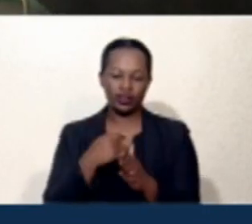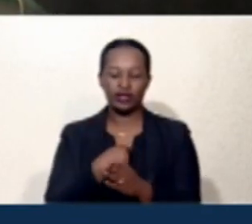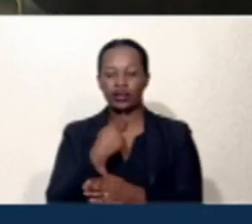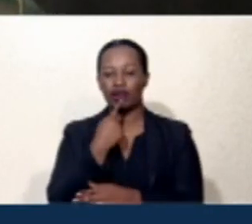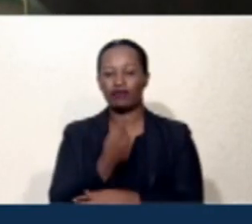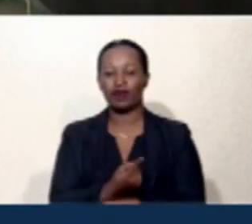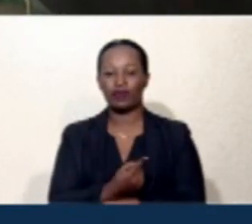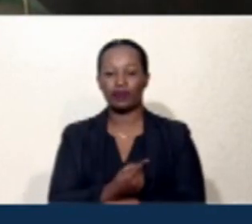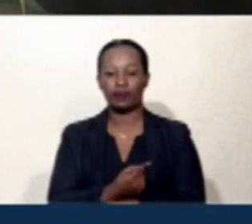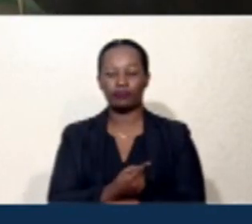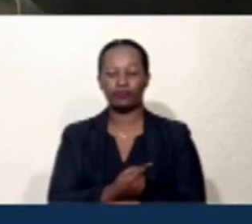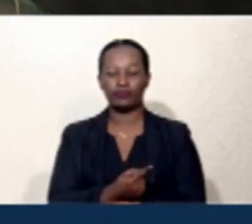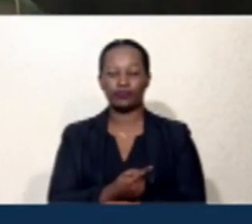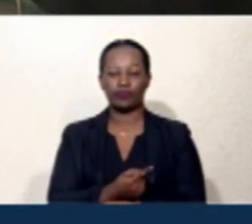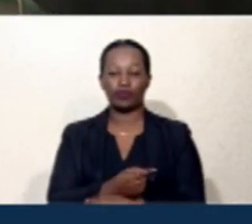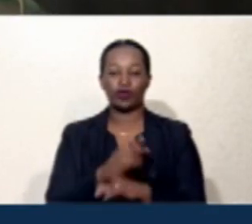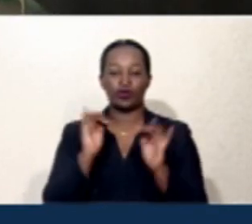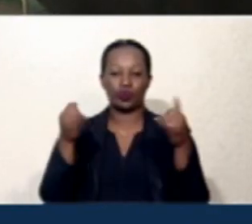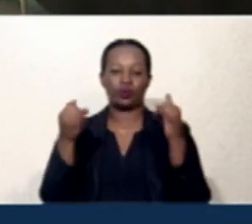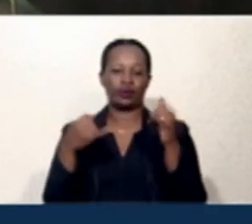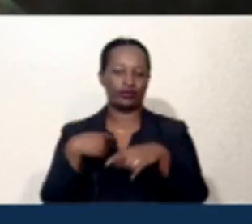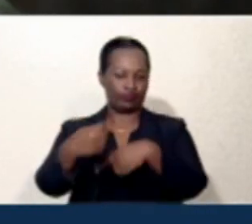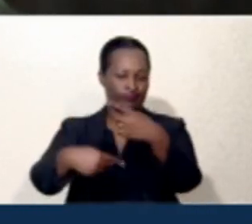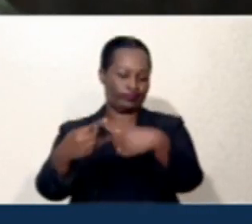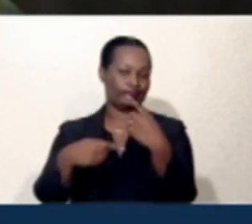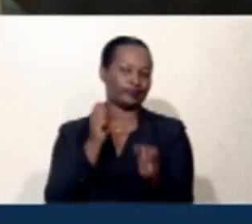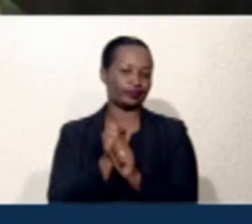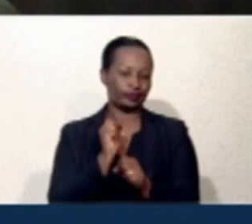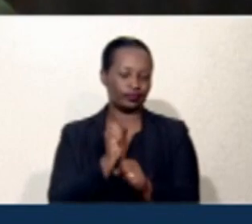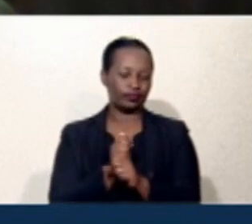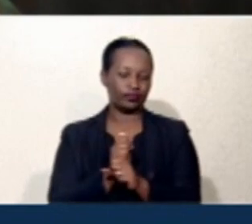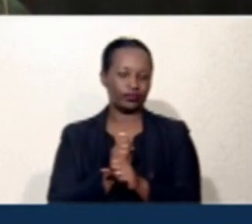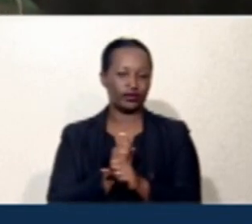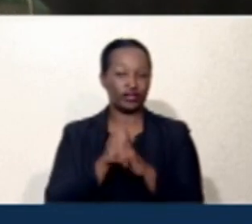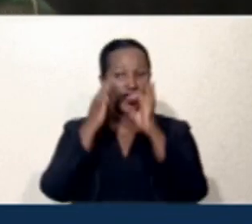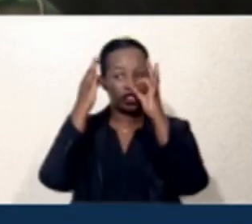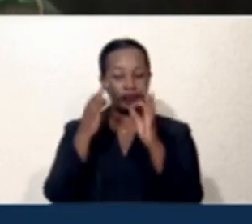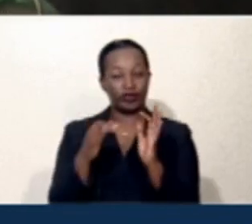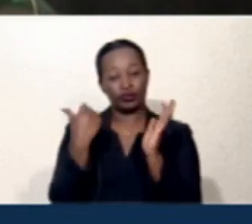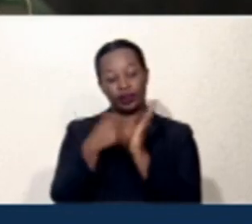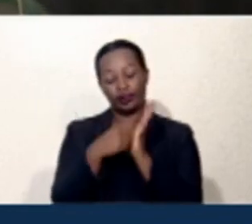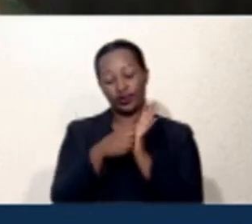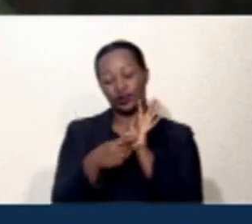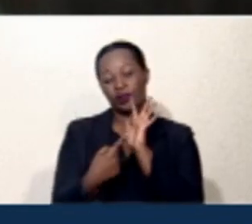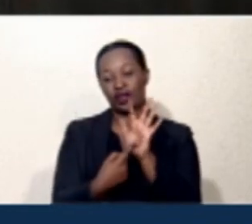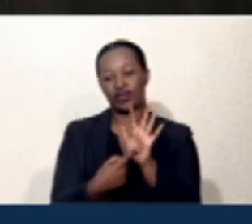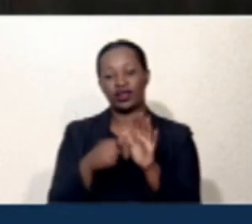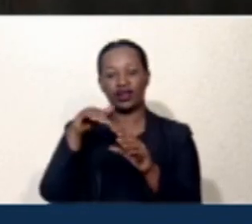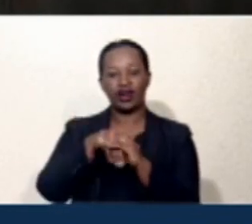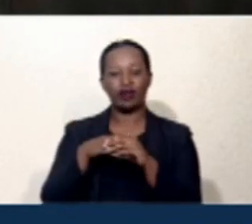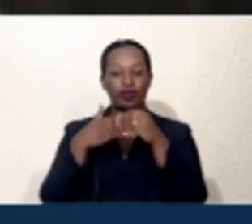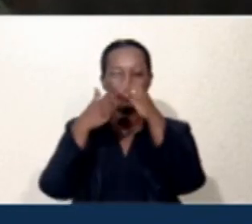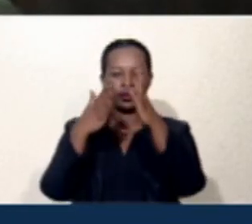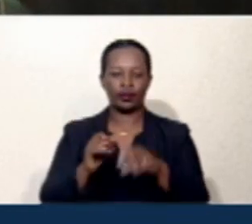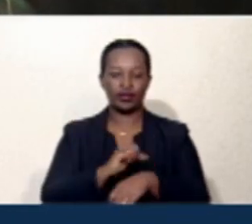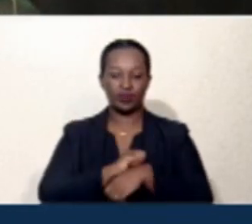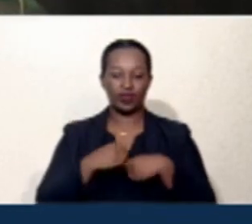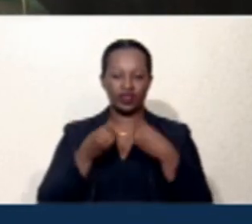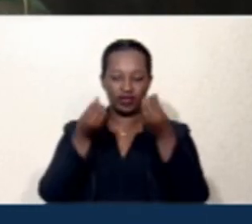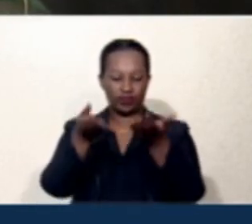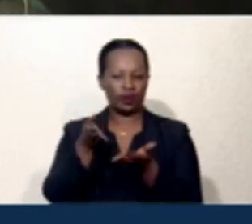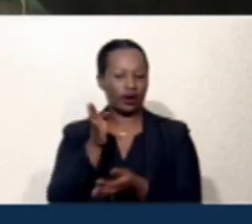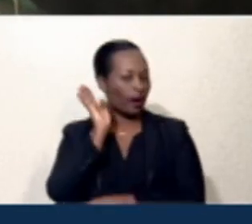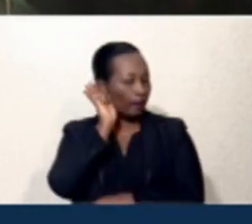n'ubundi tukomeza kubikora ngira ngo no mu kwagaragaje by'ibibazo harimo umuyobozi warabanze guha amakuru